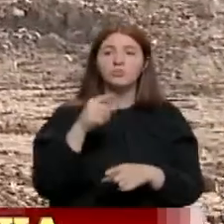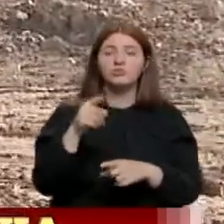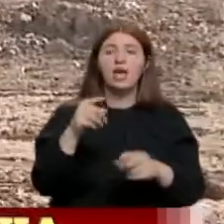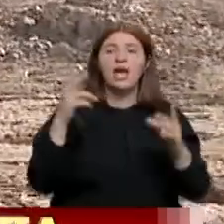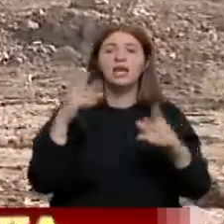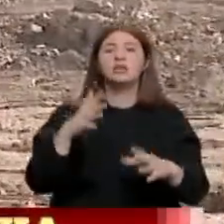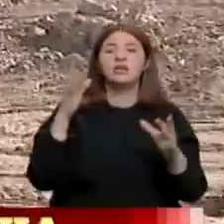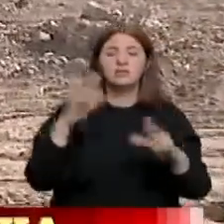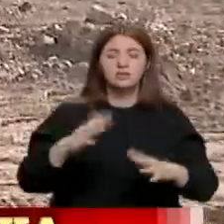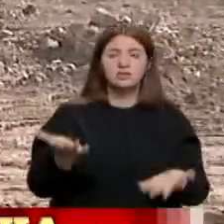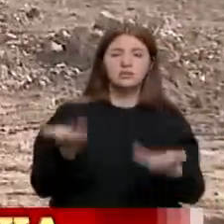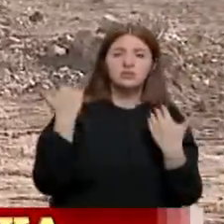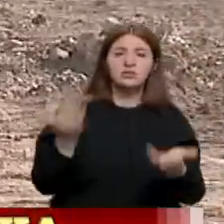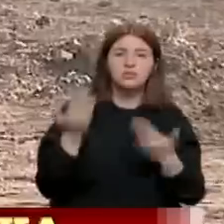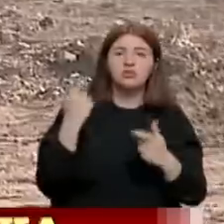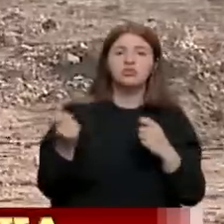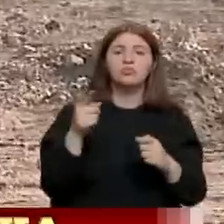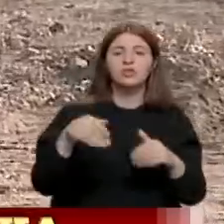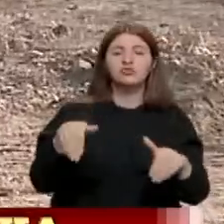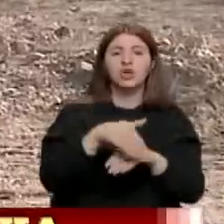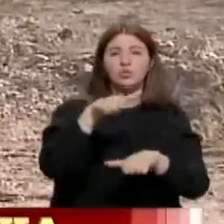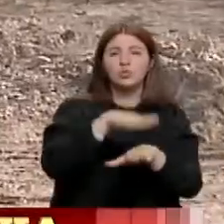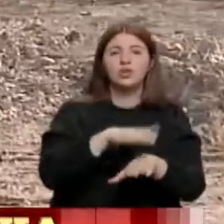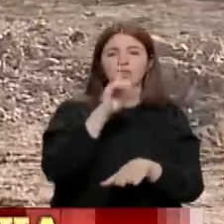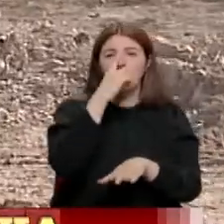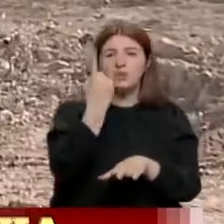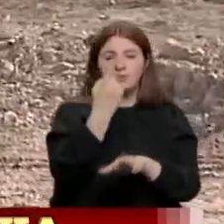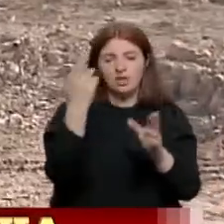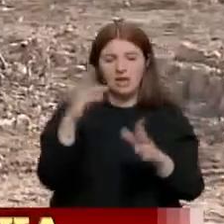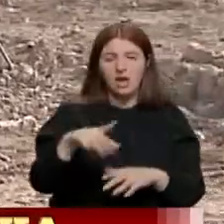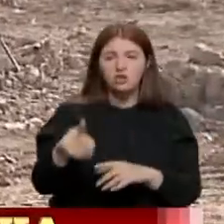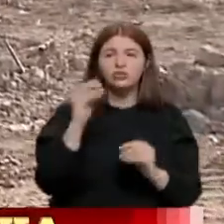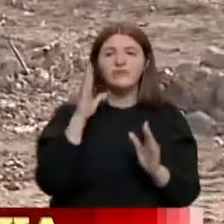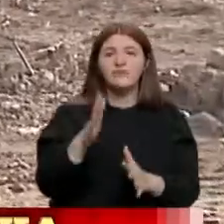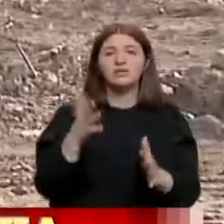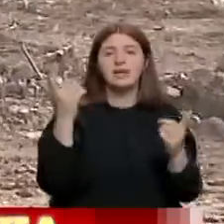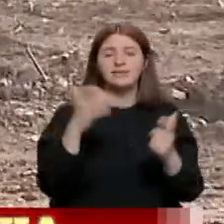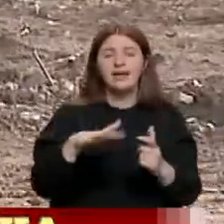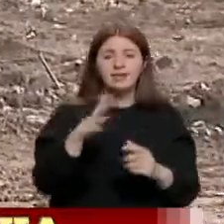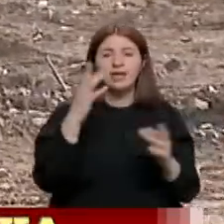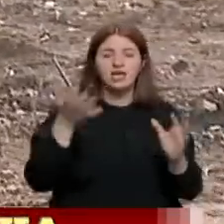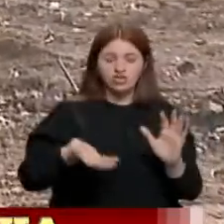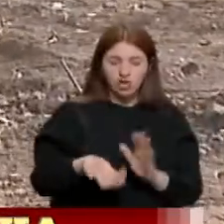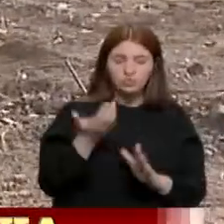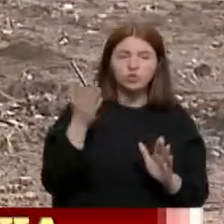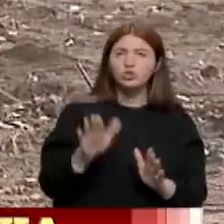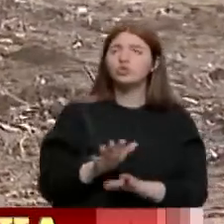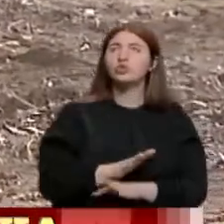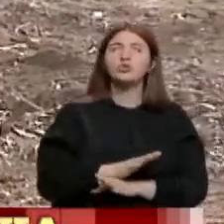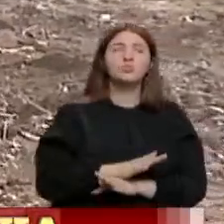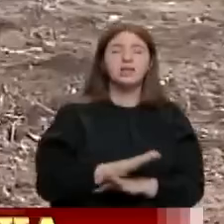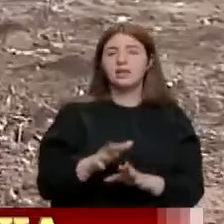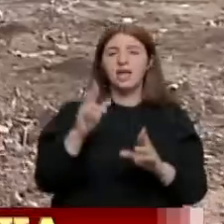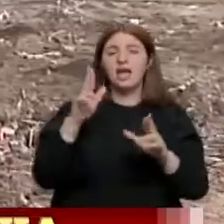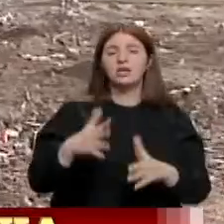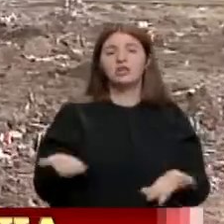enkaz yığınlarını kaldırmaya çalışıyor. Burası cadde üzerindeki sadece bir enkaz. Çok sayıda yerde kepçeler durmaksızın